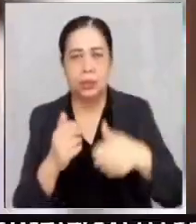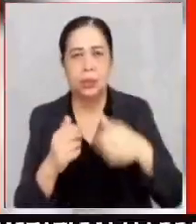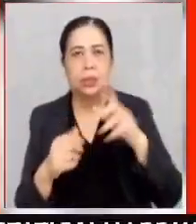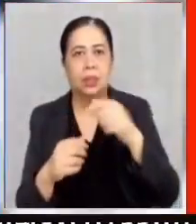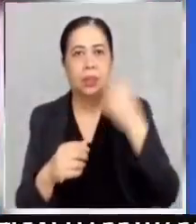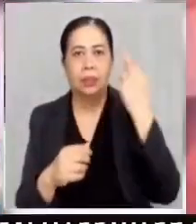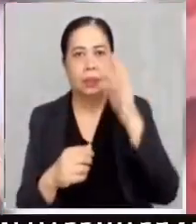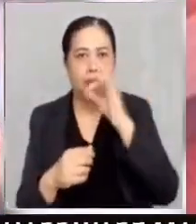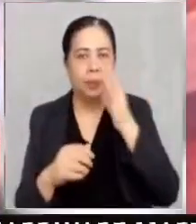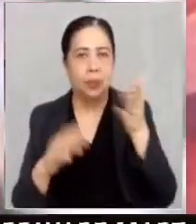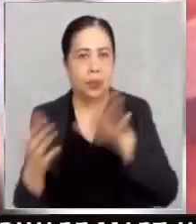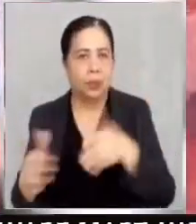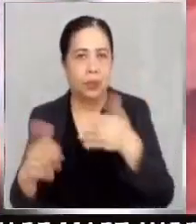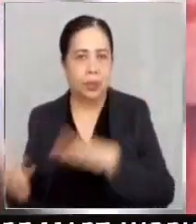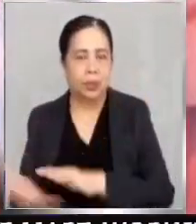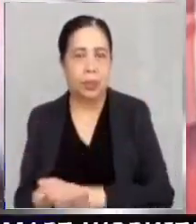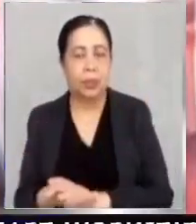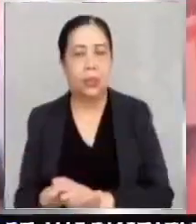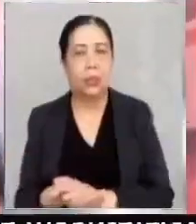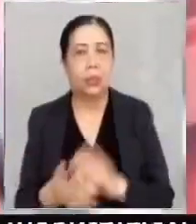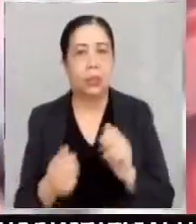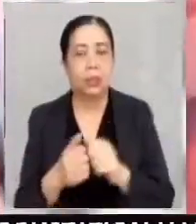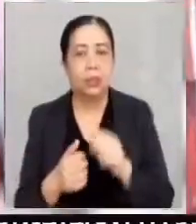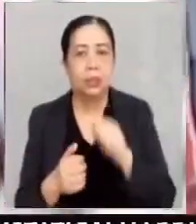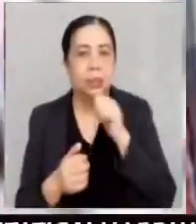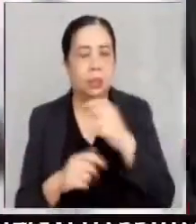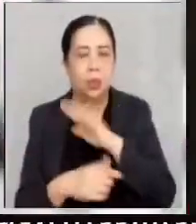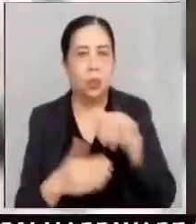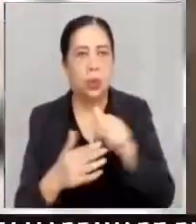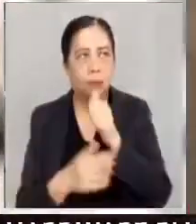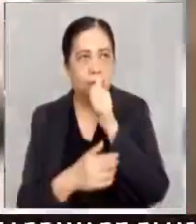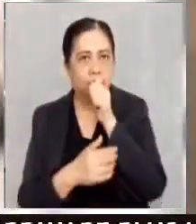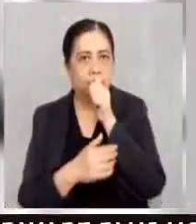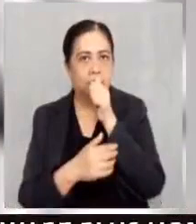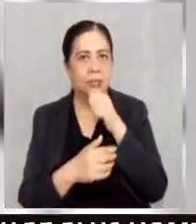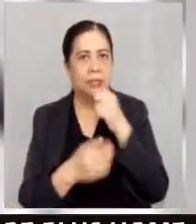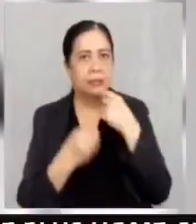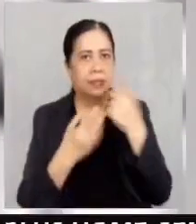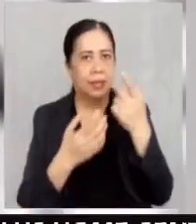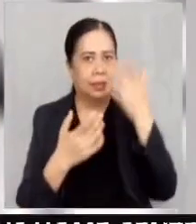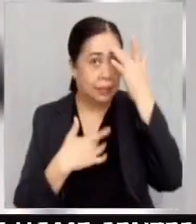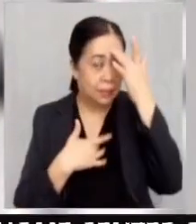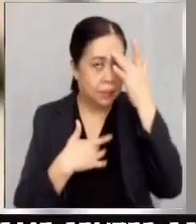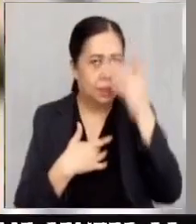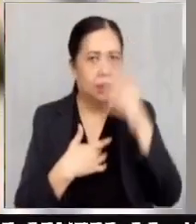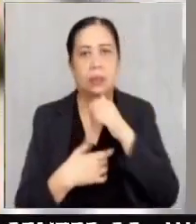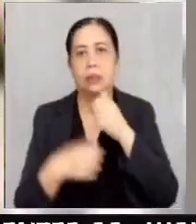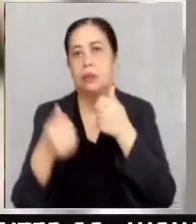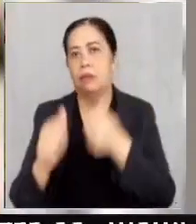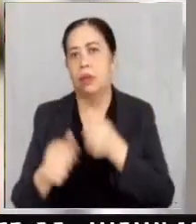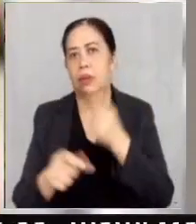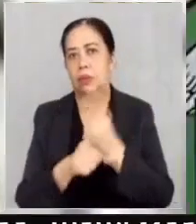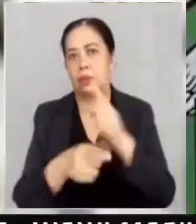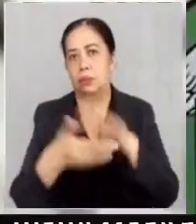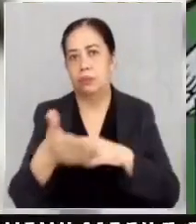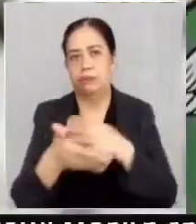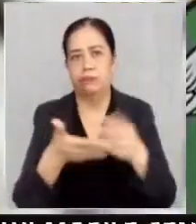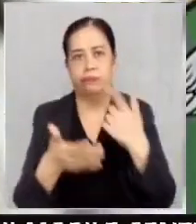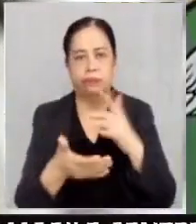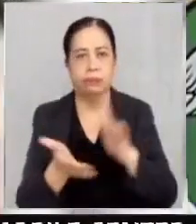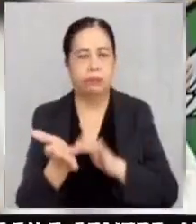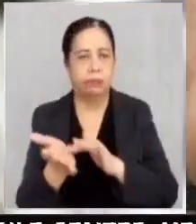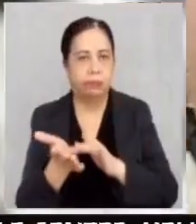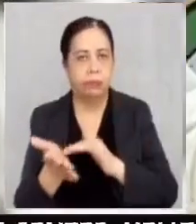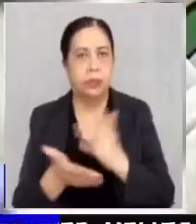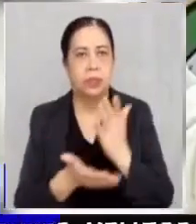Pilipino. Bukod sa hindi lahat nagdedeklara ng sakit, hindi rin daw nasusunod ng maayos ang gamutan. Some of the problems sa